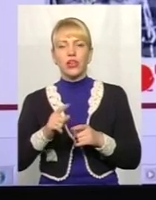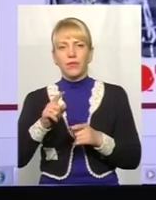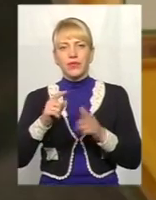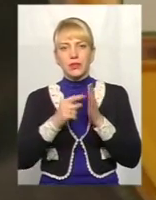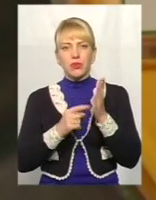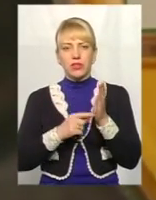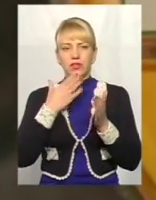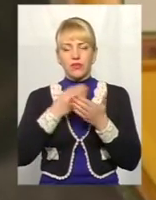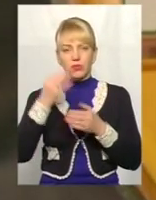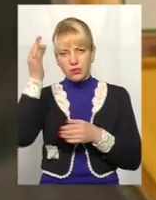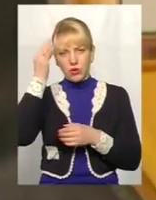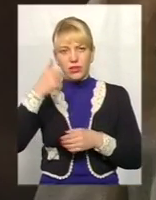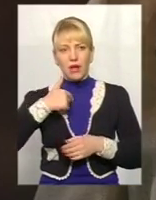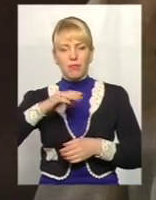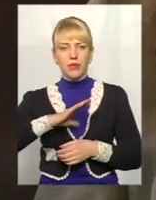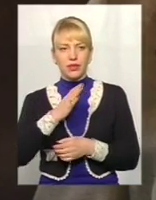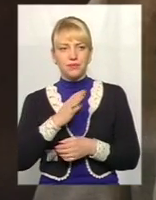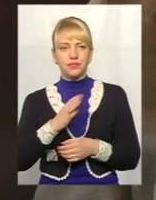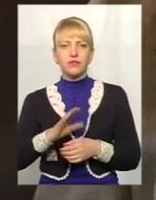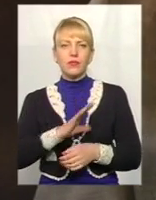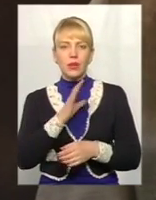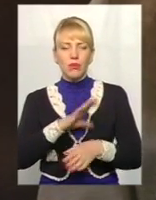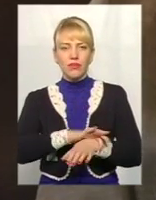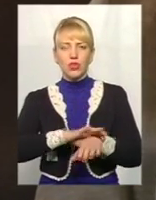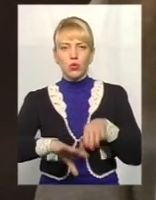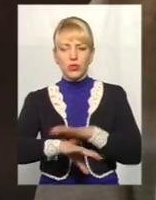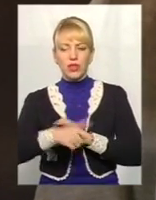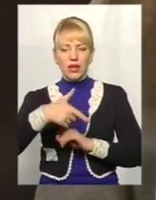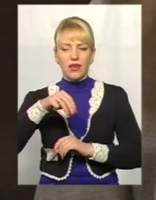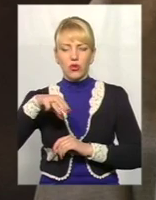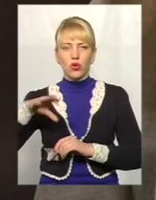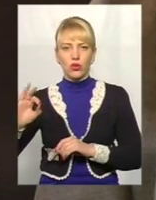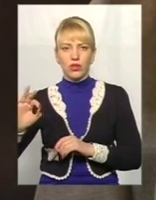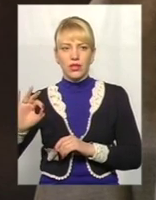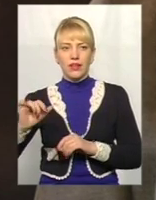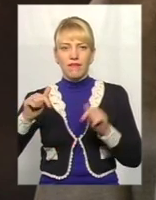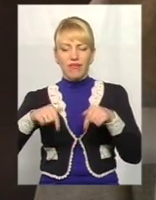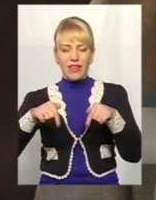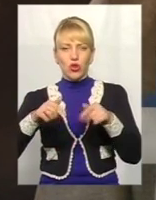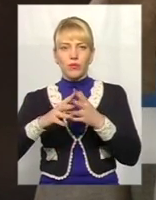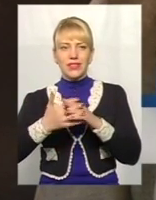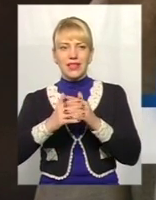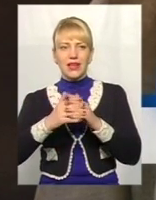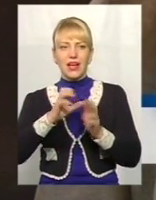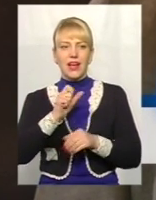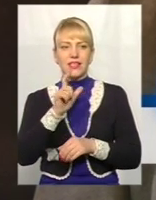з нами. Я був бувшим узником гетто в цьому селі